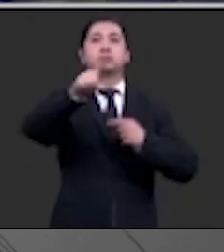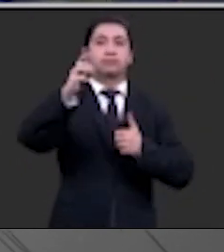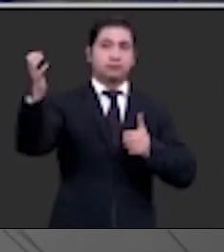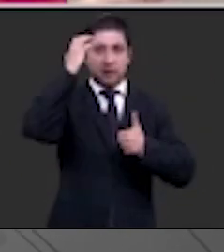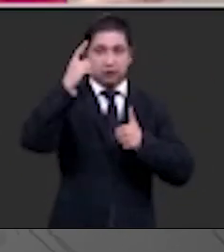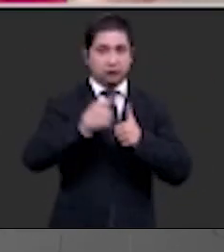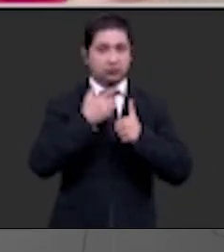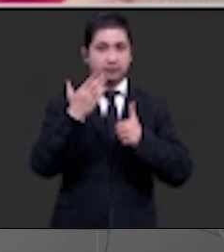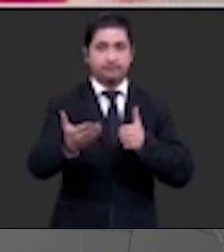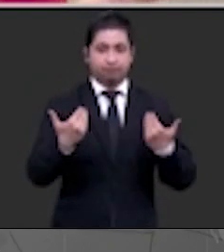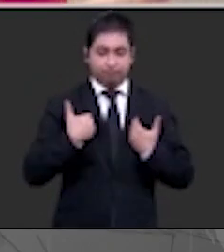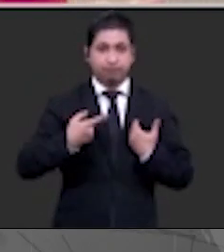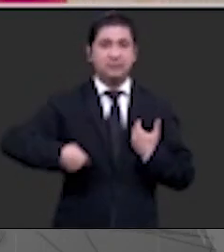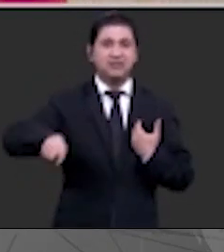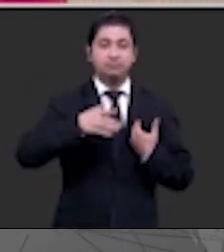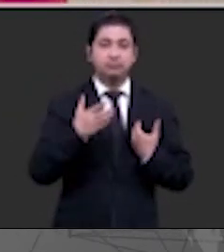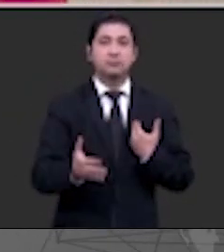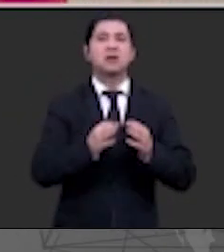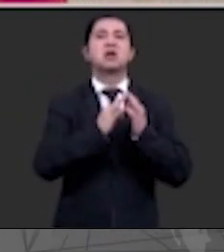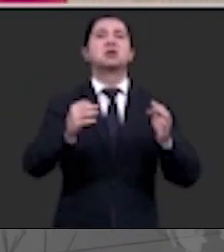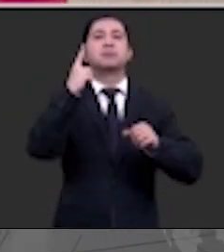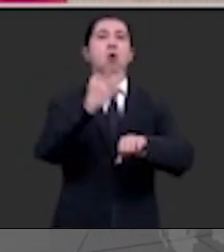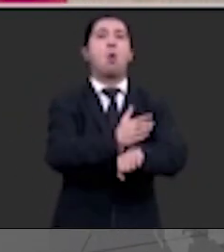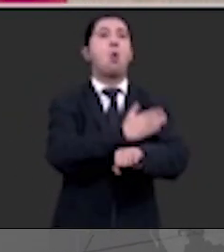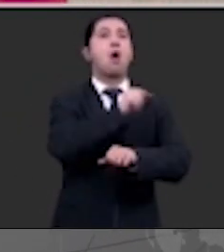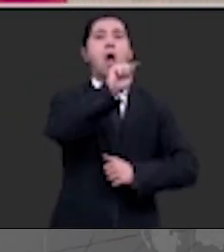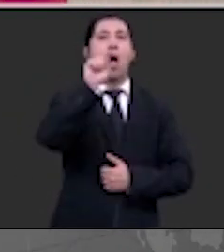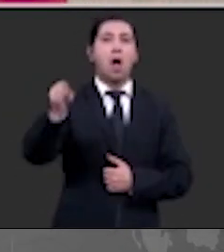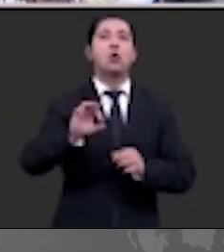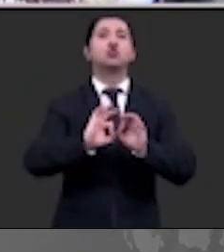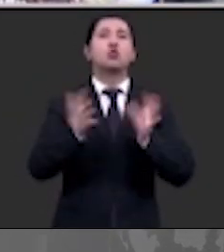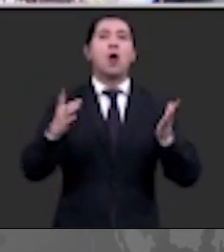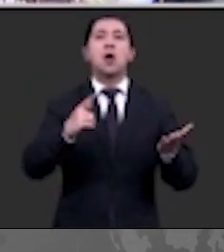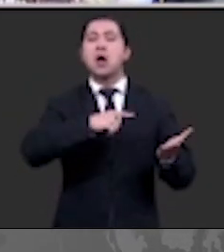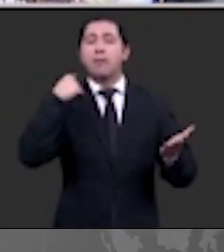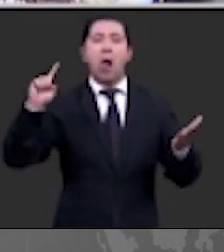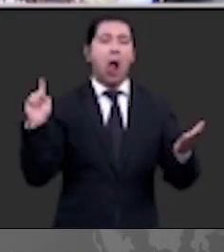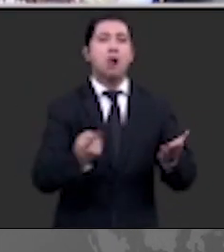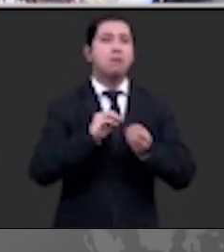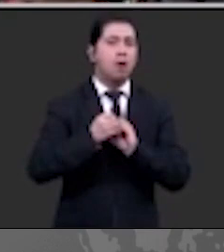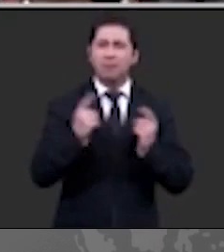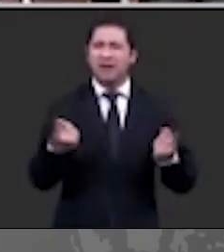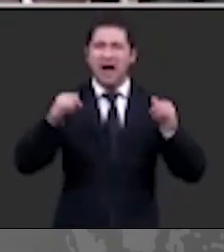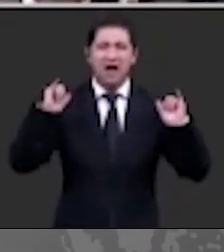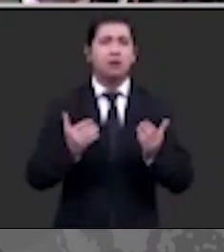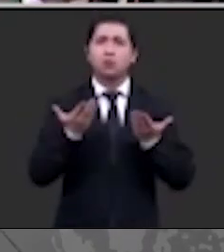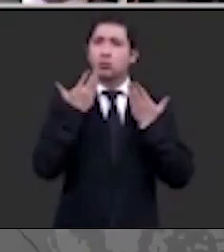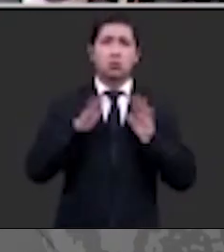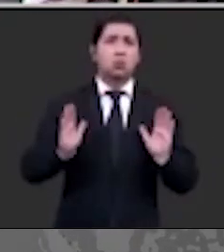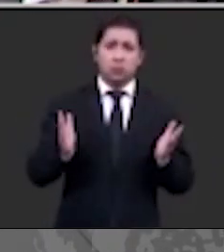üzere bizim hiçbir ülke ile çözülemeyecek sorunumuz yoktur